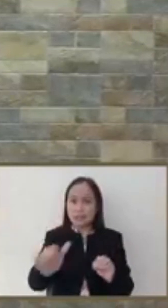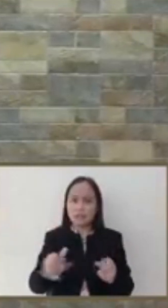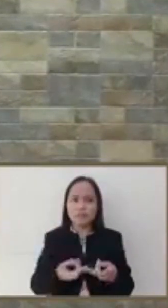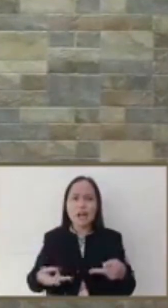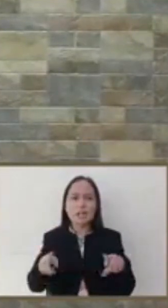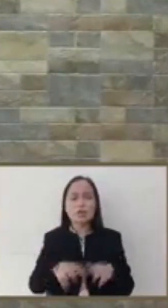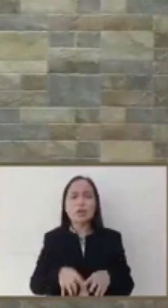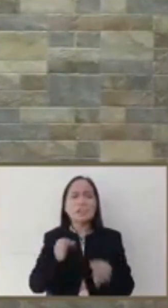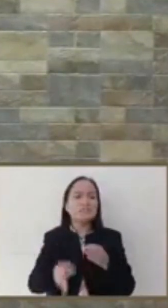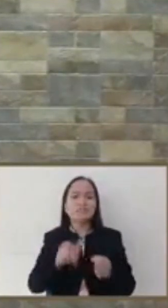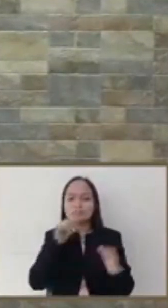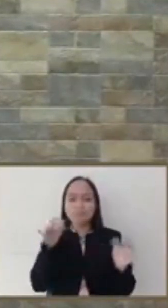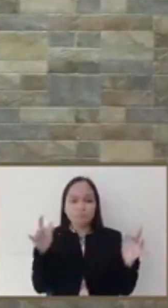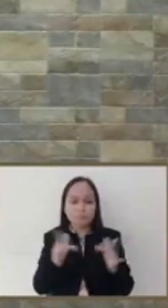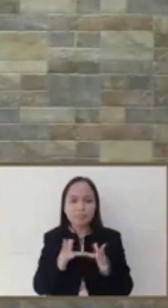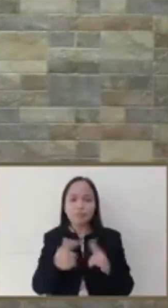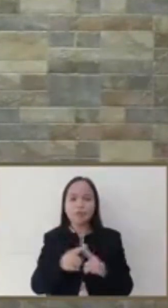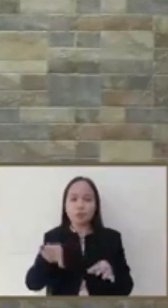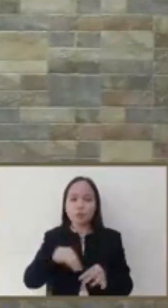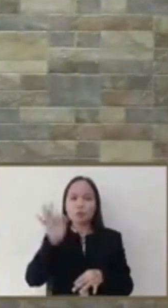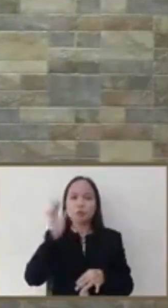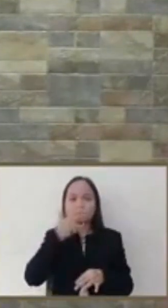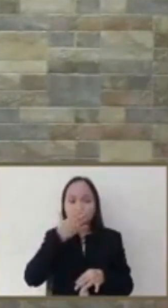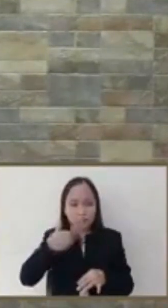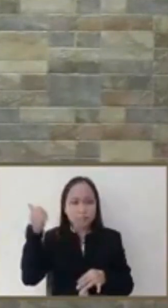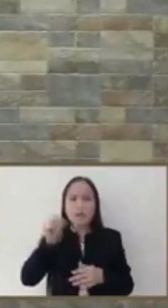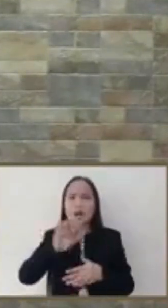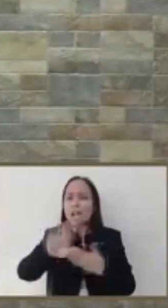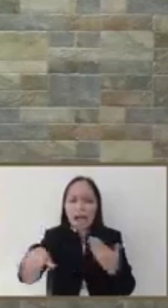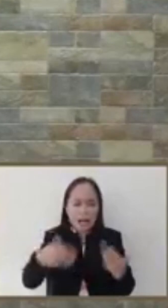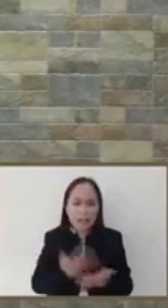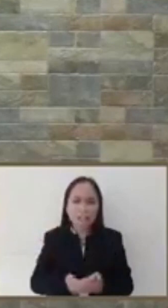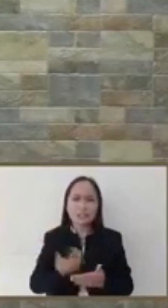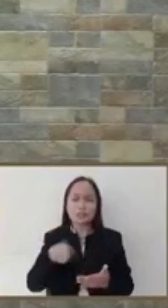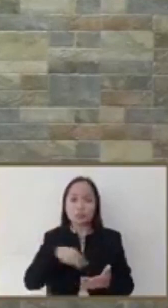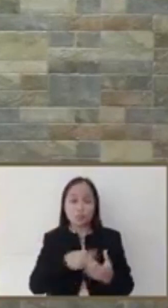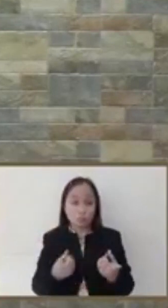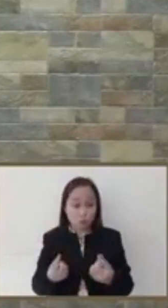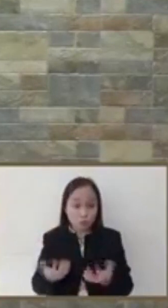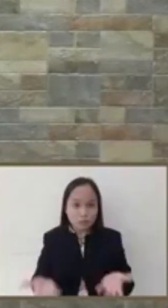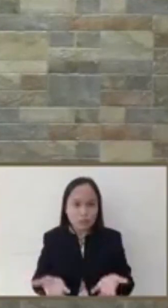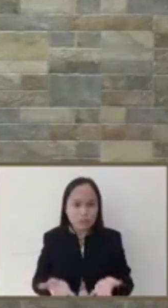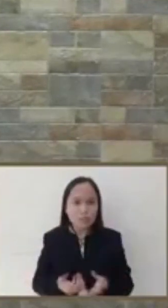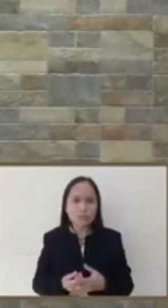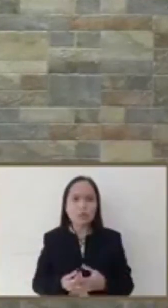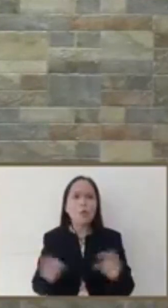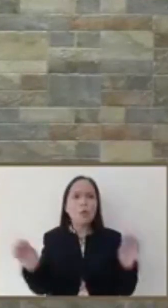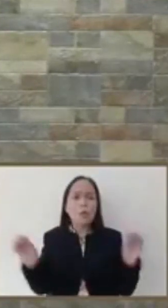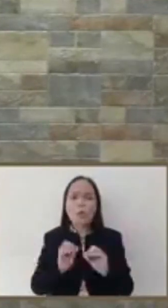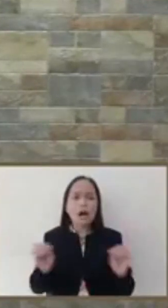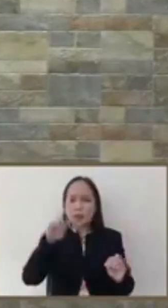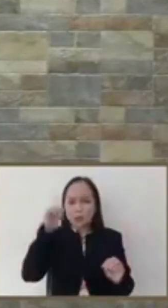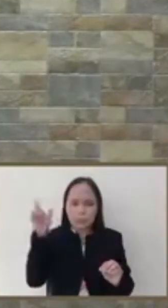kung hindi nyo yan ikukunek sa soul winning. Lahat ng mga ginagawa po natin dito, mga kapatid, walang